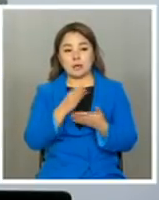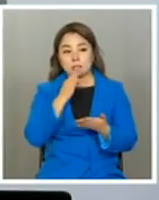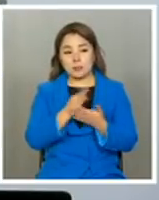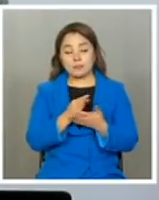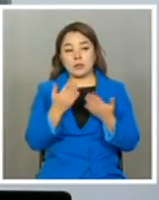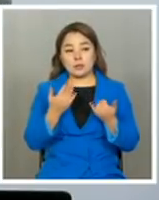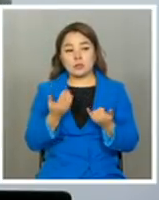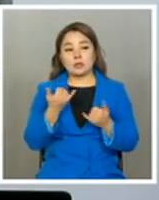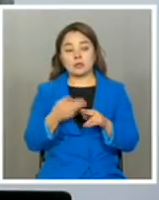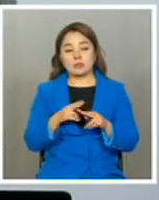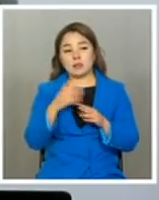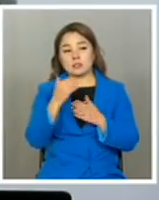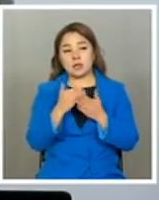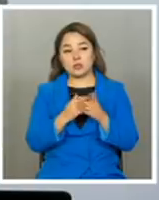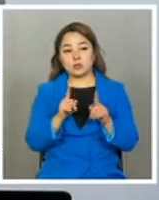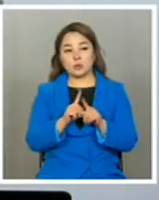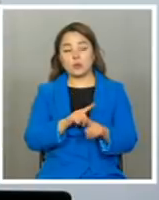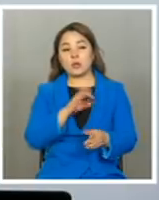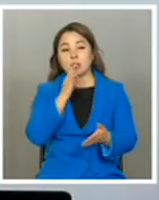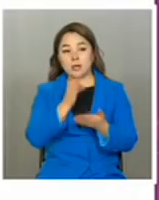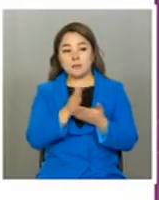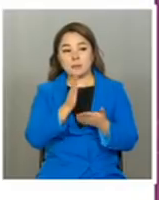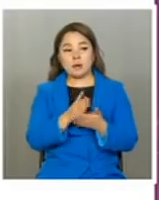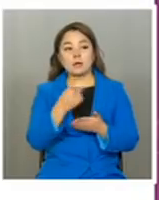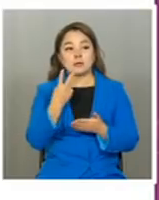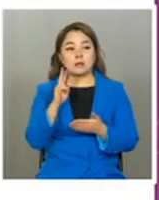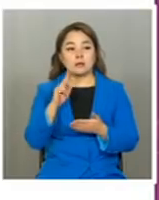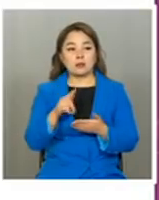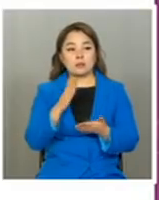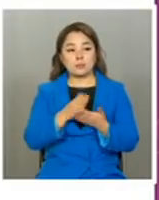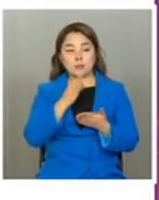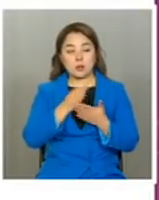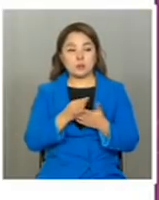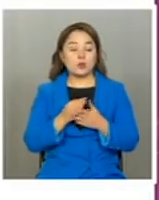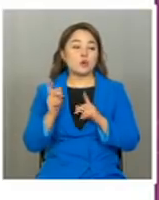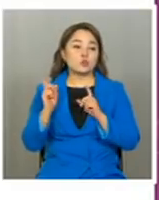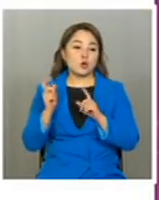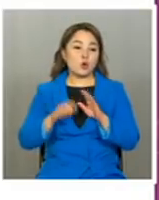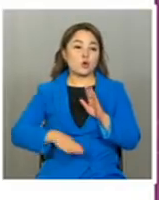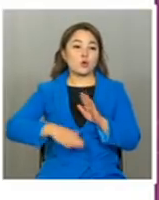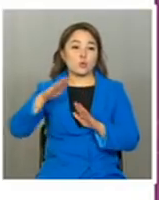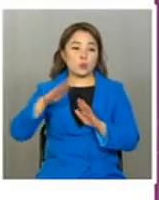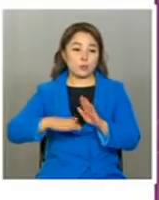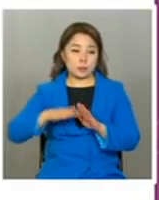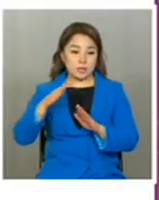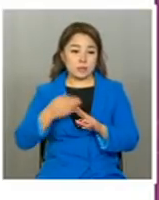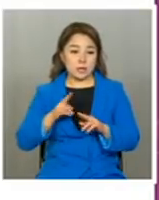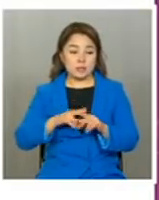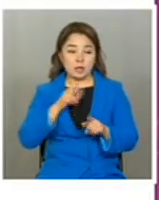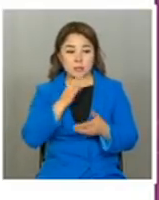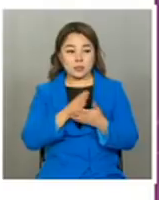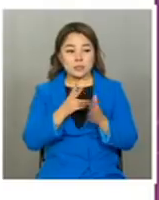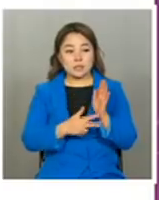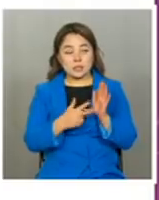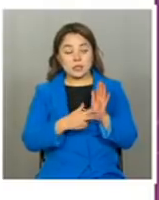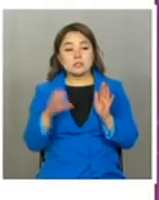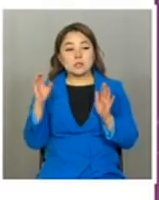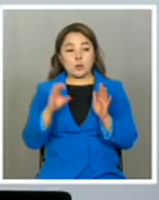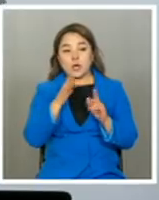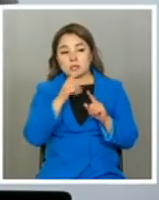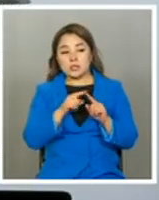де статикалық жүктеме кезінде 2 кг жүкті көтерген кезде 80 секундтың